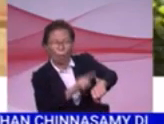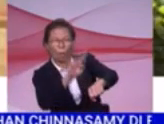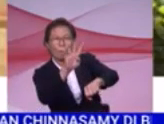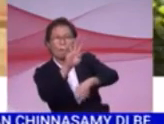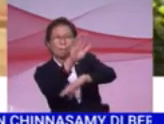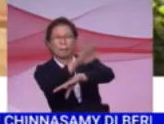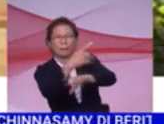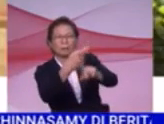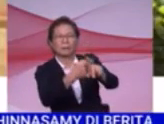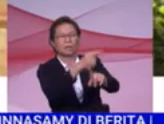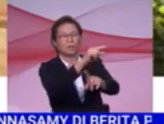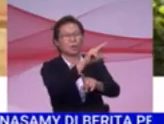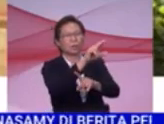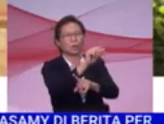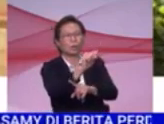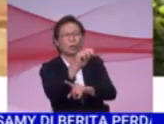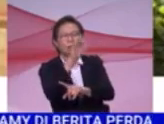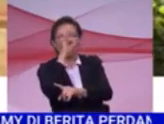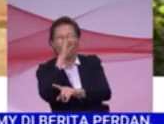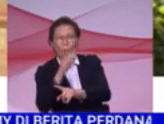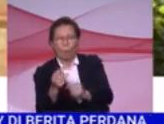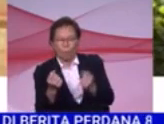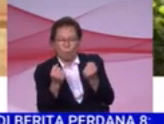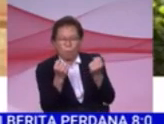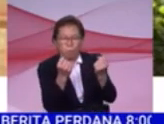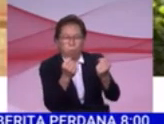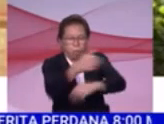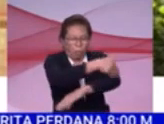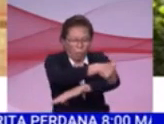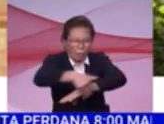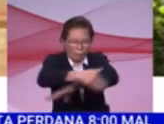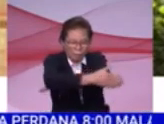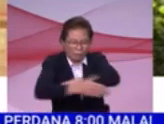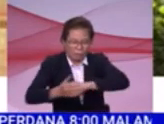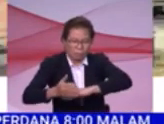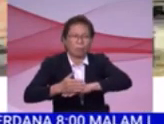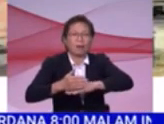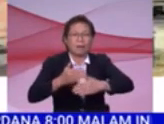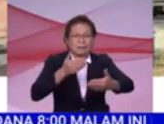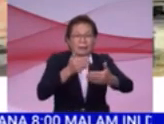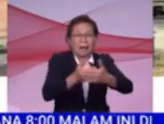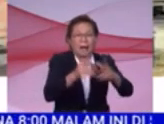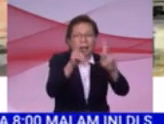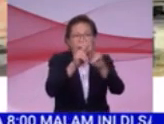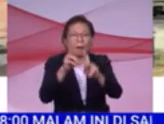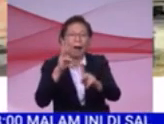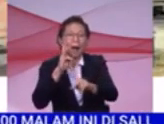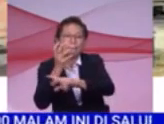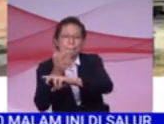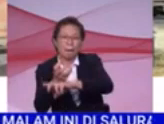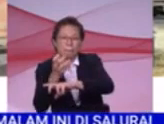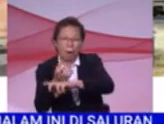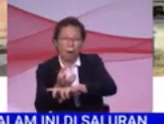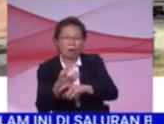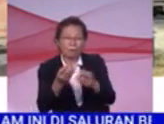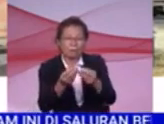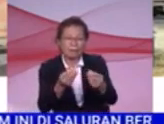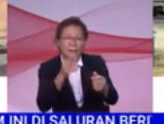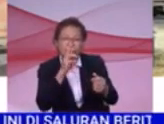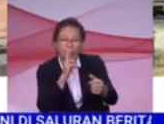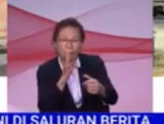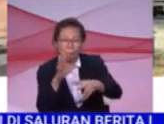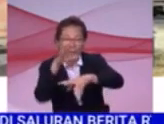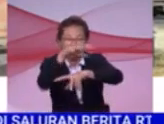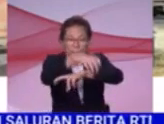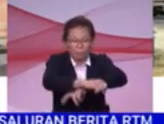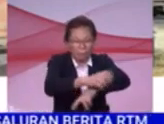dari Gua Musang menuju ke sekitar sempadan negara berhampiran Kampung Air Batu, Panglima Bayu, Tanah Merah. Dalam serbuan kira-kira